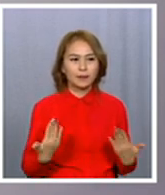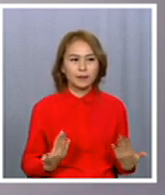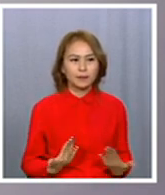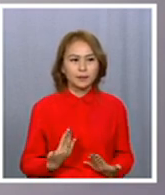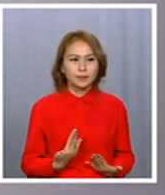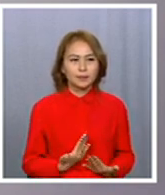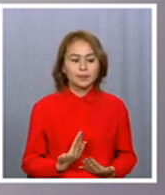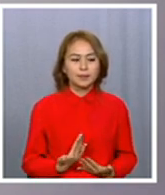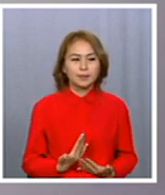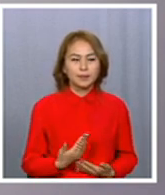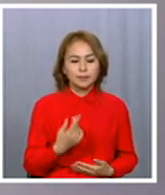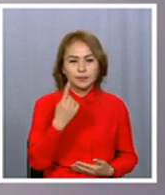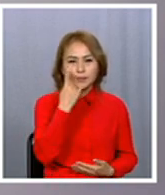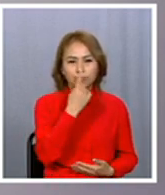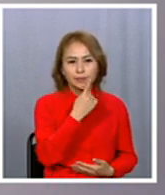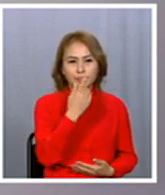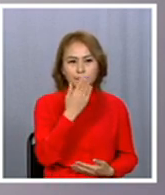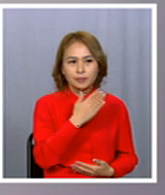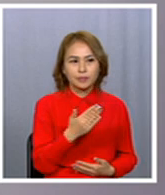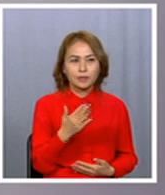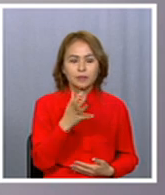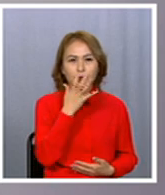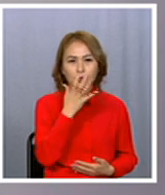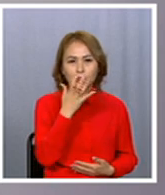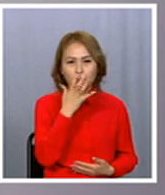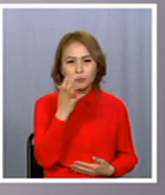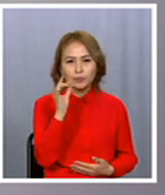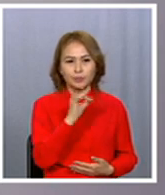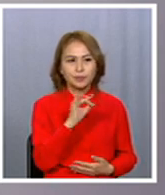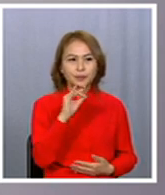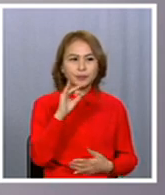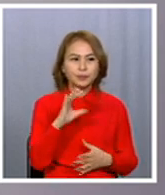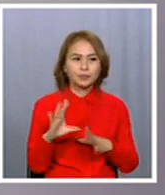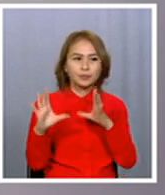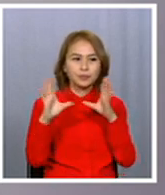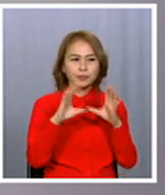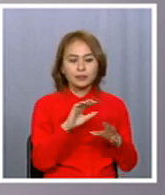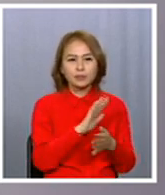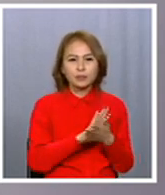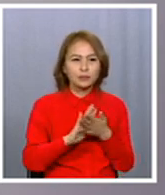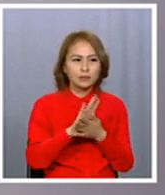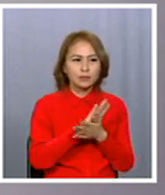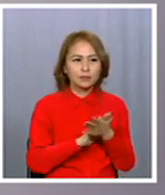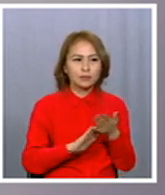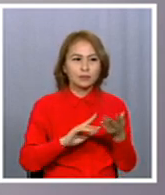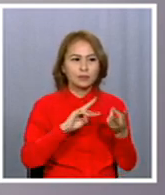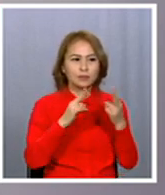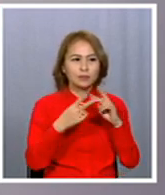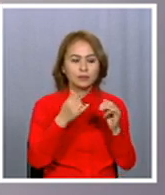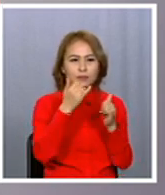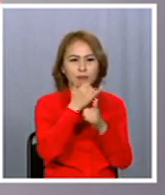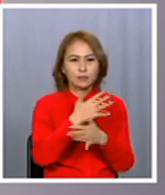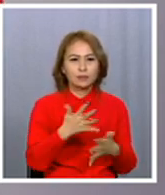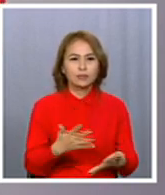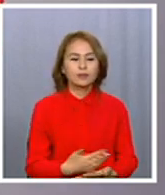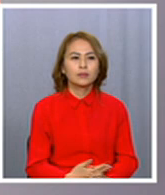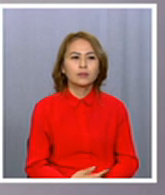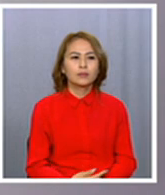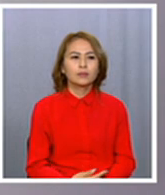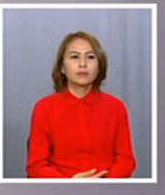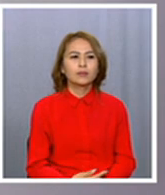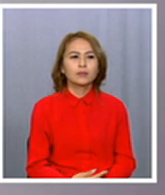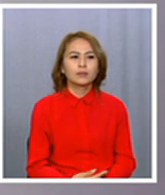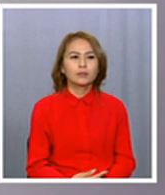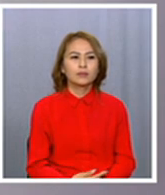тіршіліктің көзі. Оның жылуы мен сәулесін ешбір зат алмастыра алмайды.